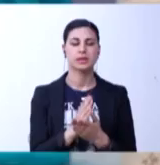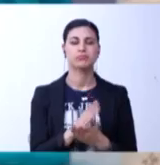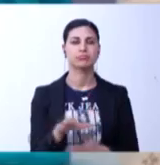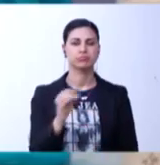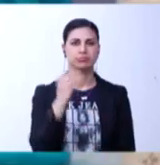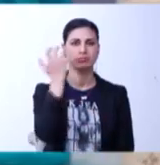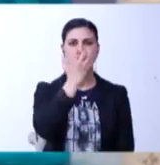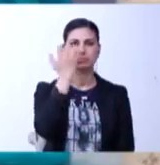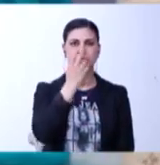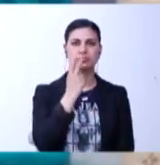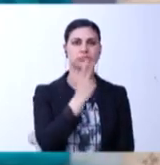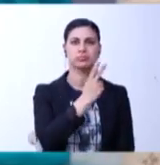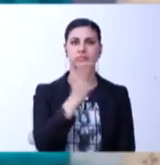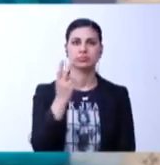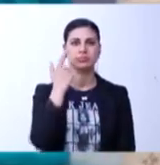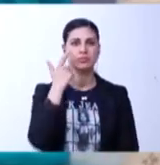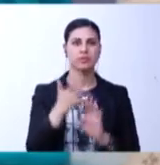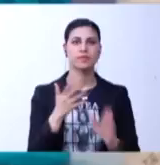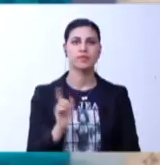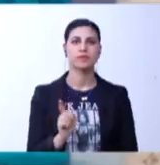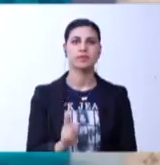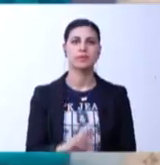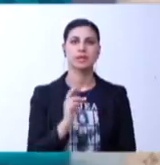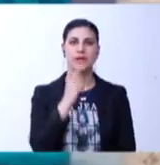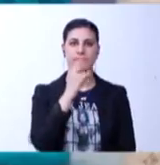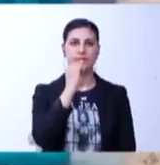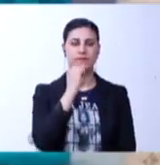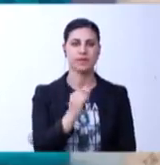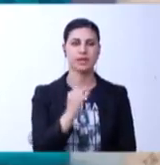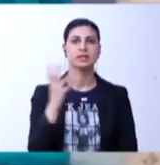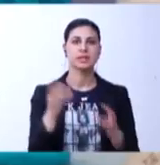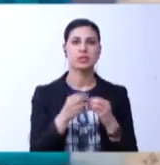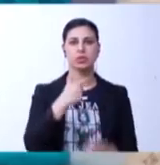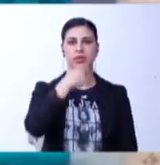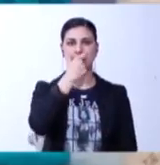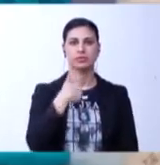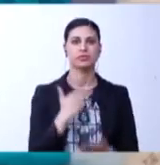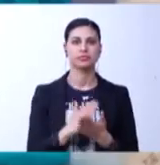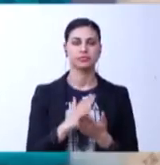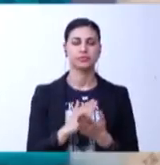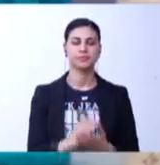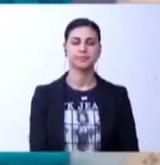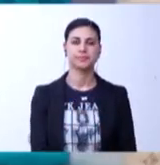რომ გარშემო მყოფები ვერაფერს ვერ ხვდებიან და ვერ ხედავენ საერთოდ რომ ორთოდონტიულ მკურნალობას